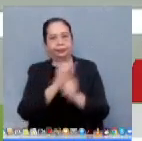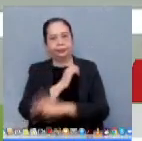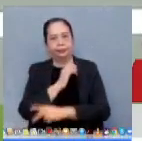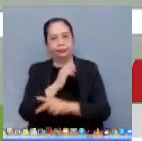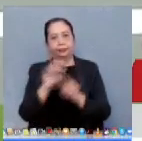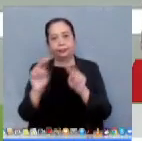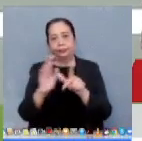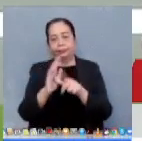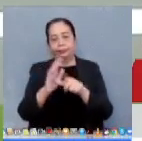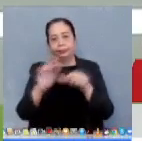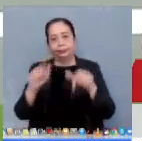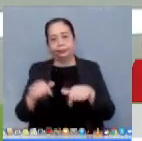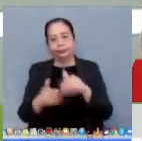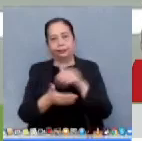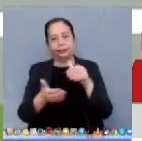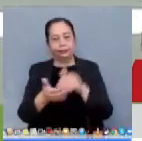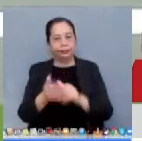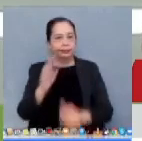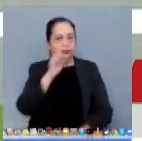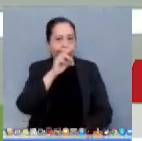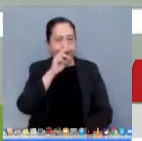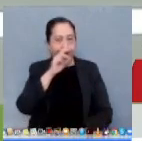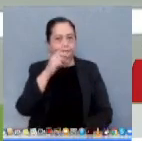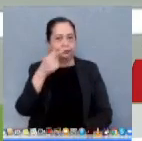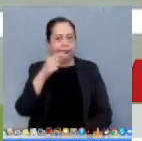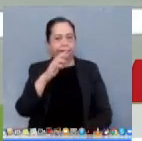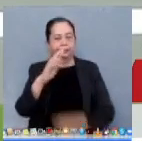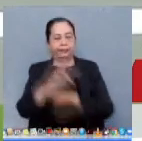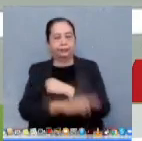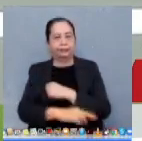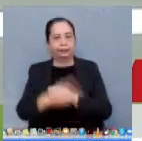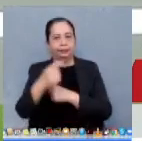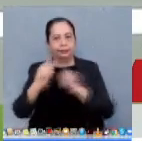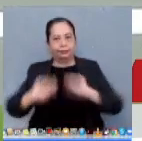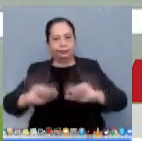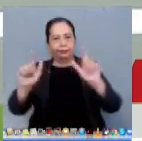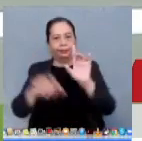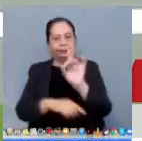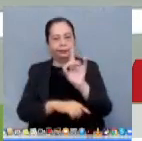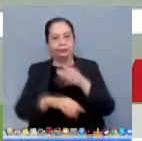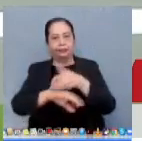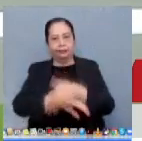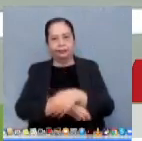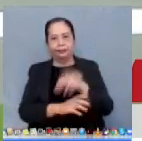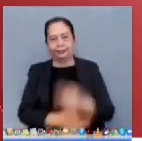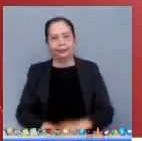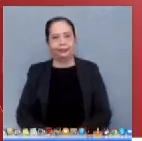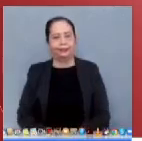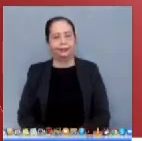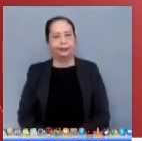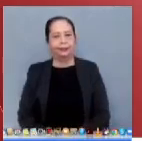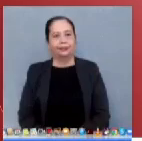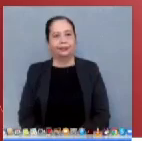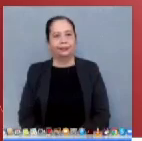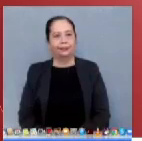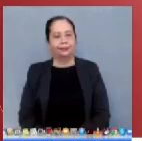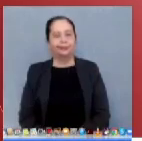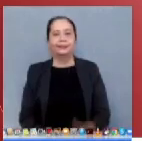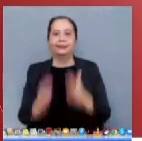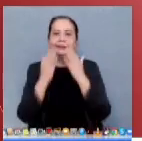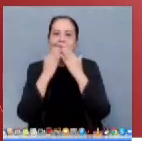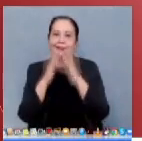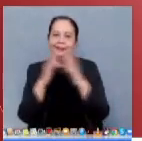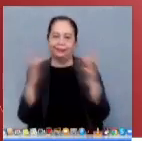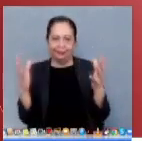sa Central Visayas and GMA Regional TV Live alas 8 na umaga pagkatapos ng unang hirit. Susan? Maraming salamat,